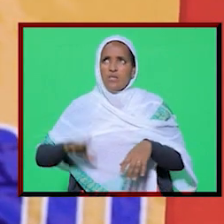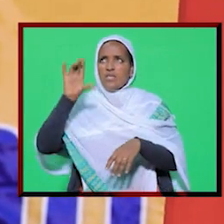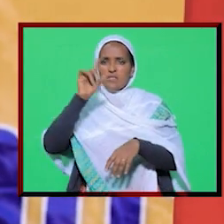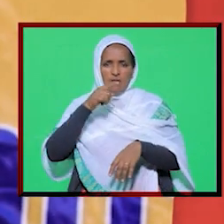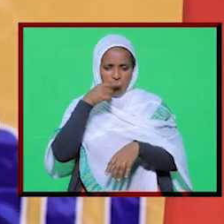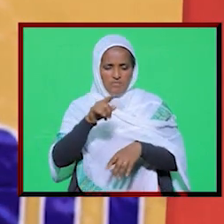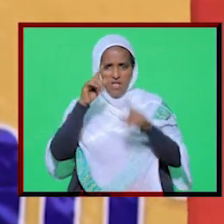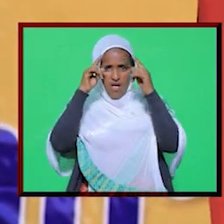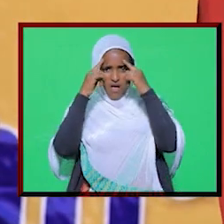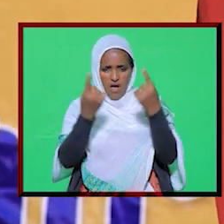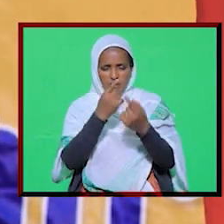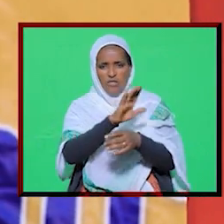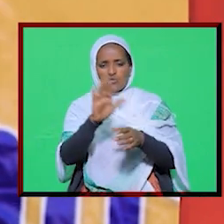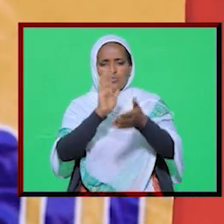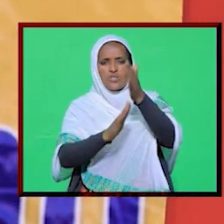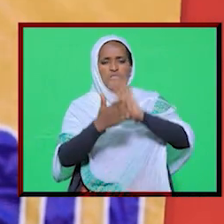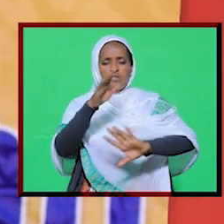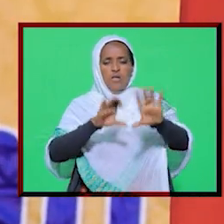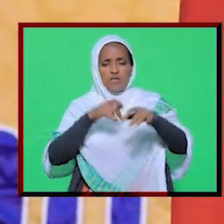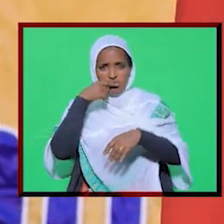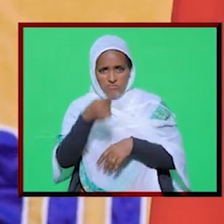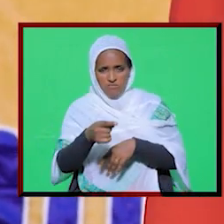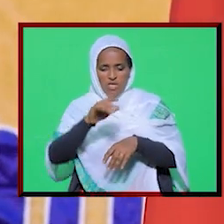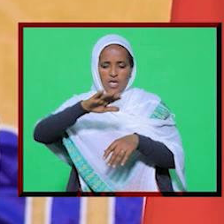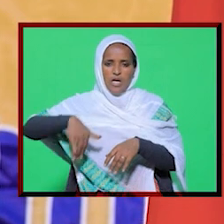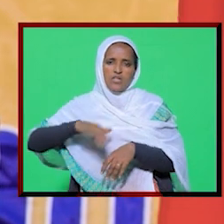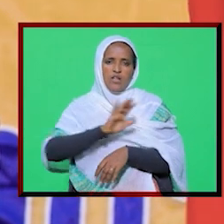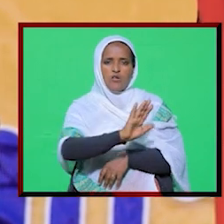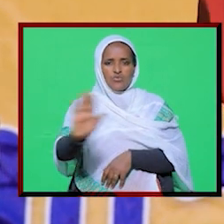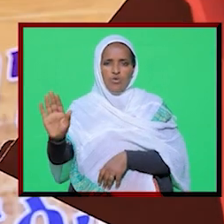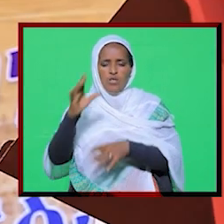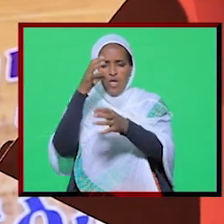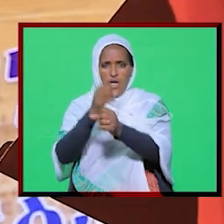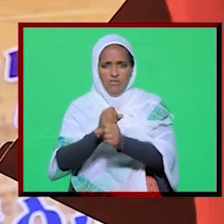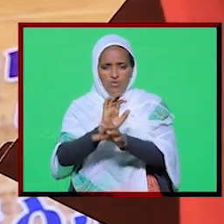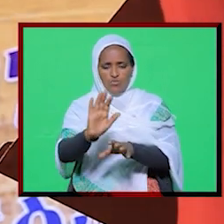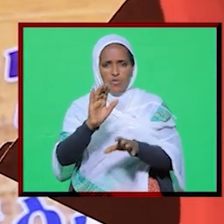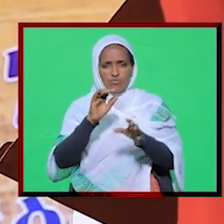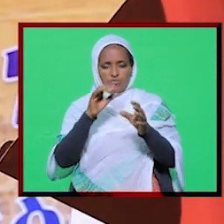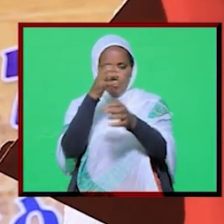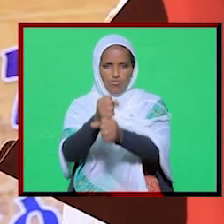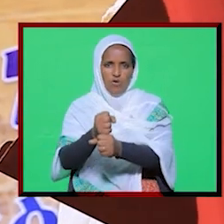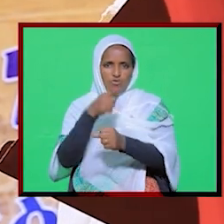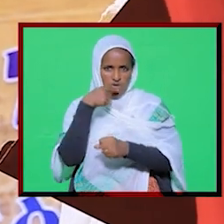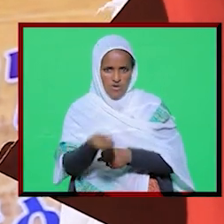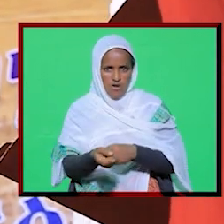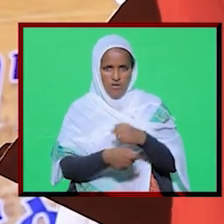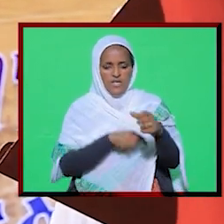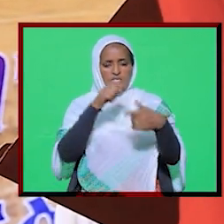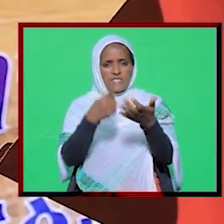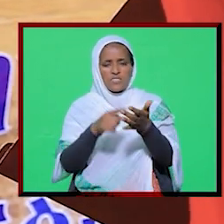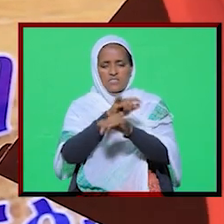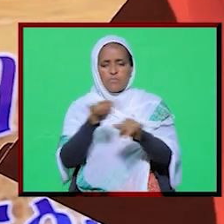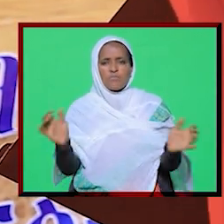ተናግሯል። ኃጢአታቸውን ይቅር ያላችኋቸው ይቀርላቸዋል፣ የያዛችሁባቸውም ተይዞባቸዋል ይላል።